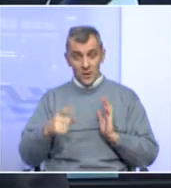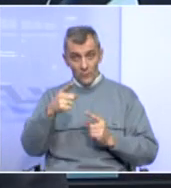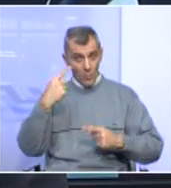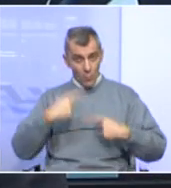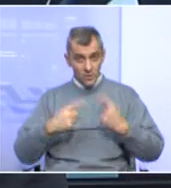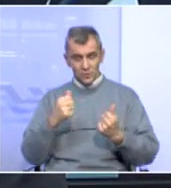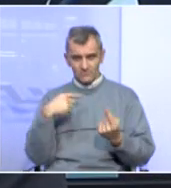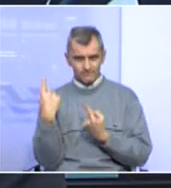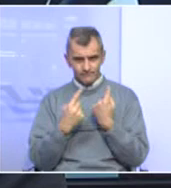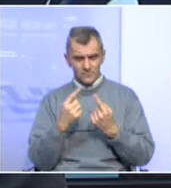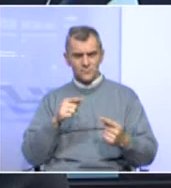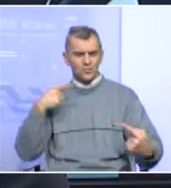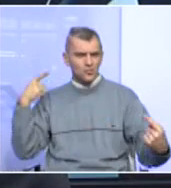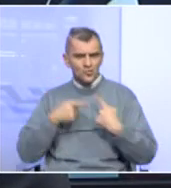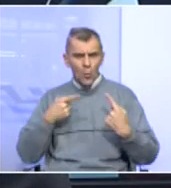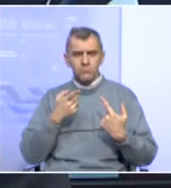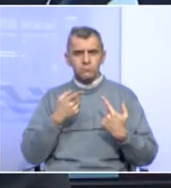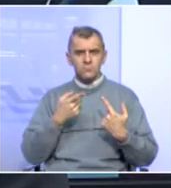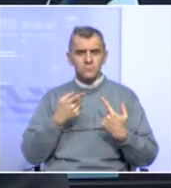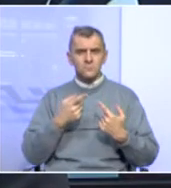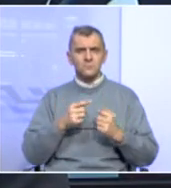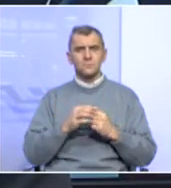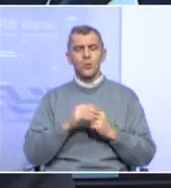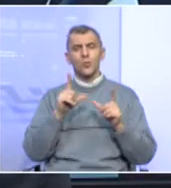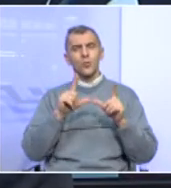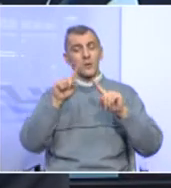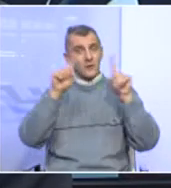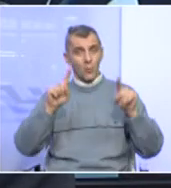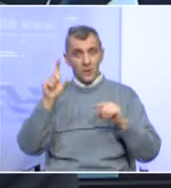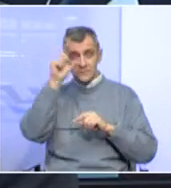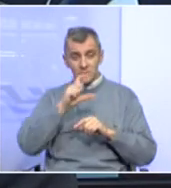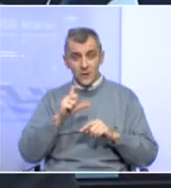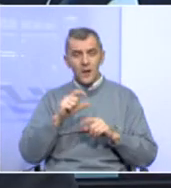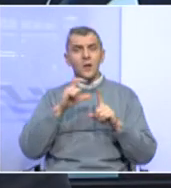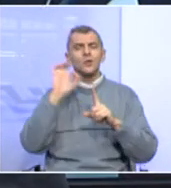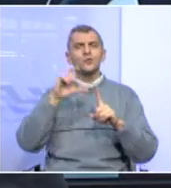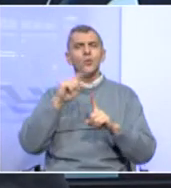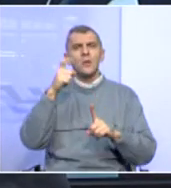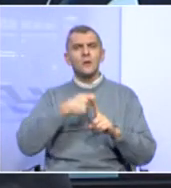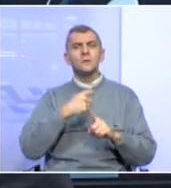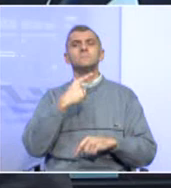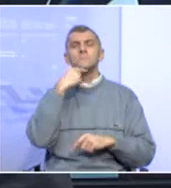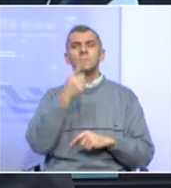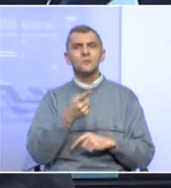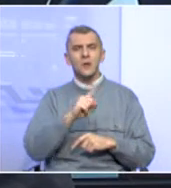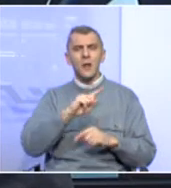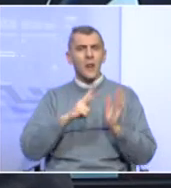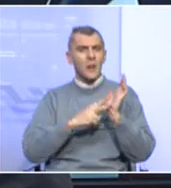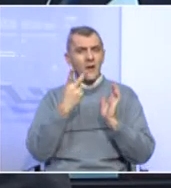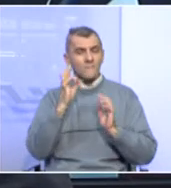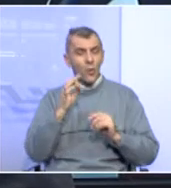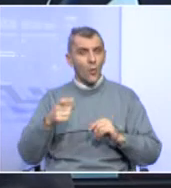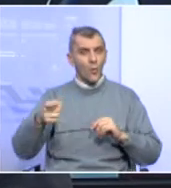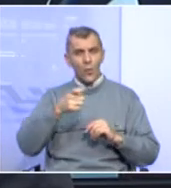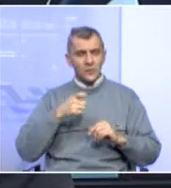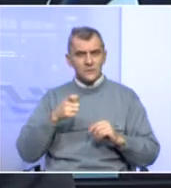politička kriza, sukob opozicije i pozicije u Republici Srpskoj, gospodin Dodik je izjavio da su nevladine